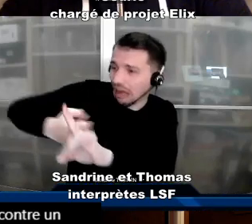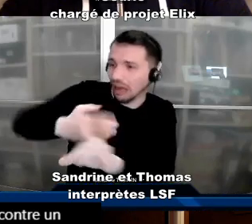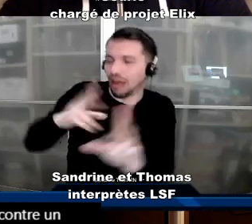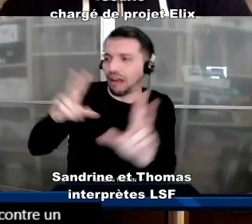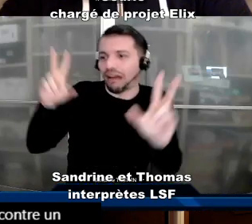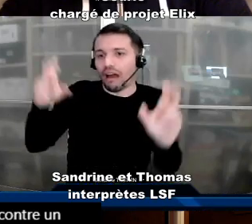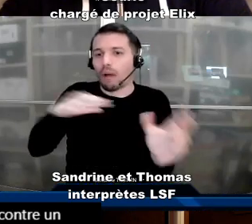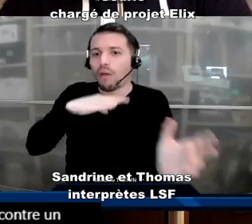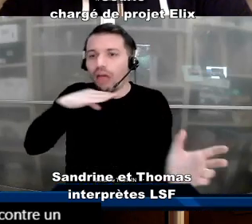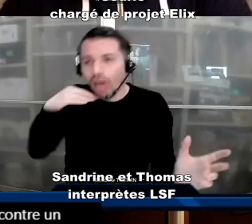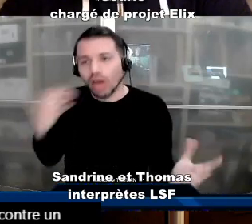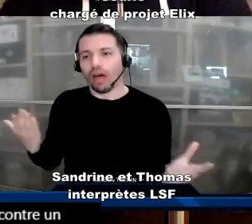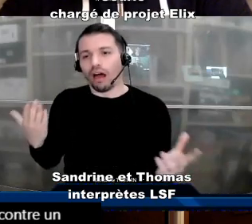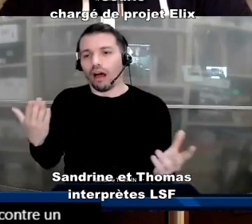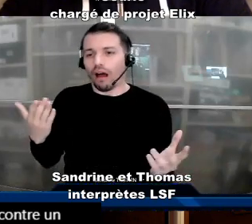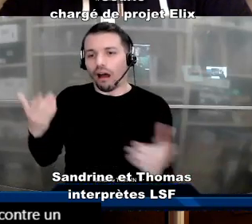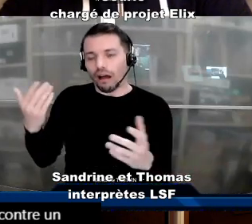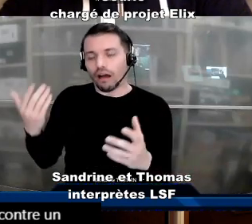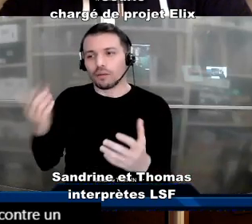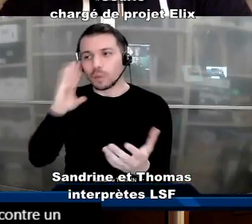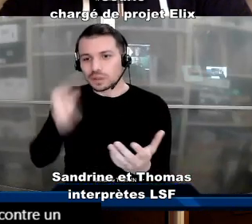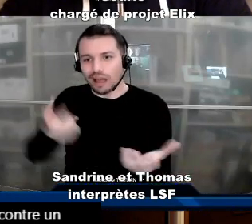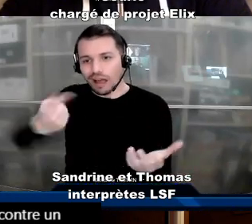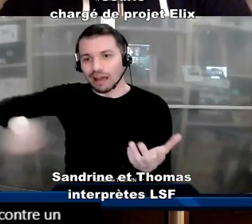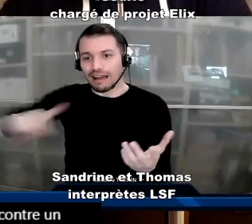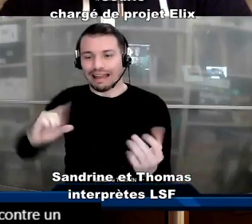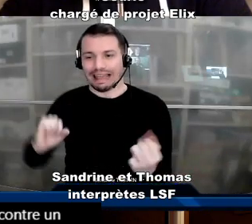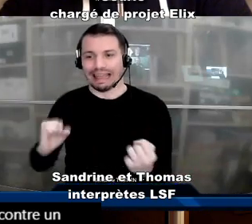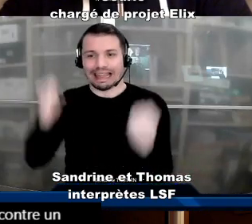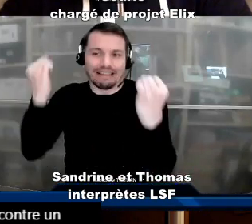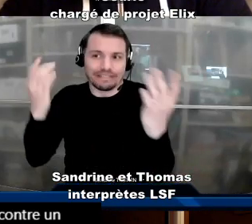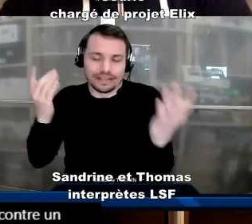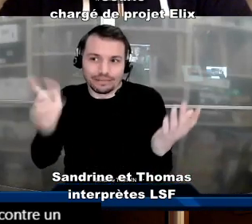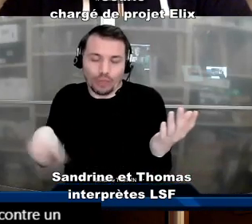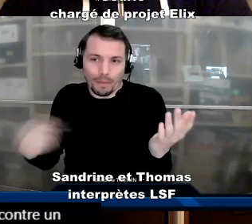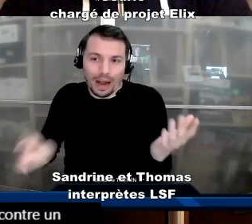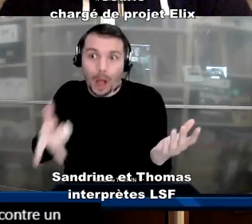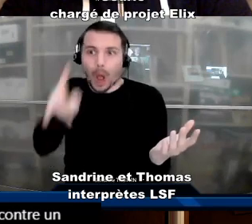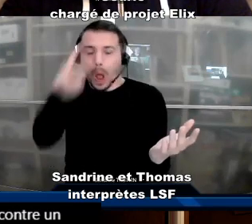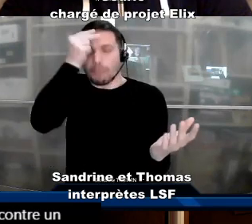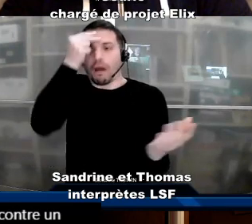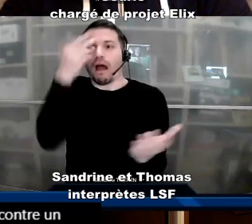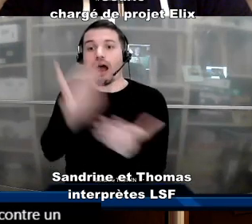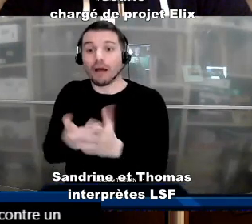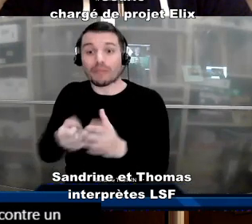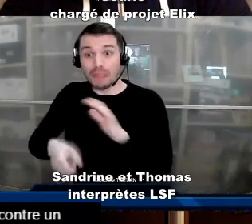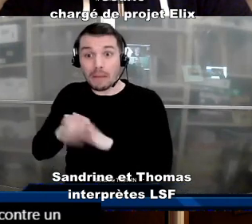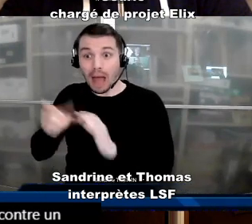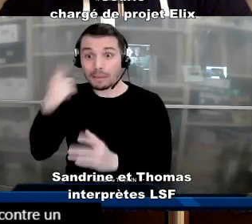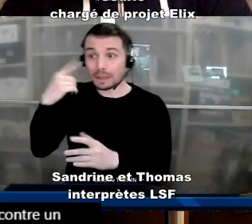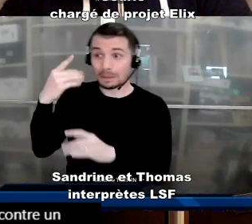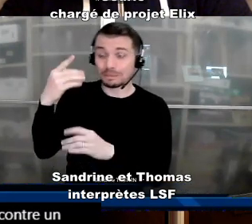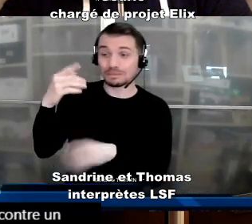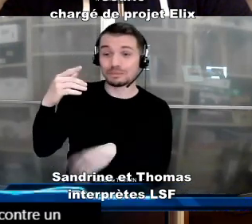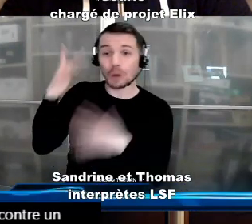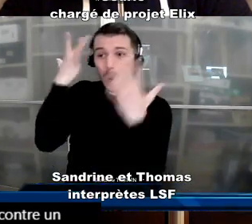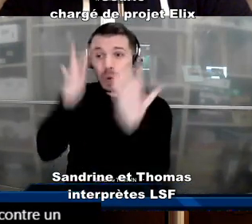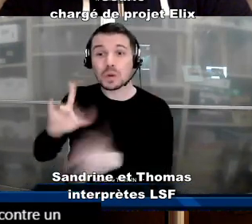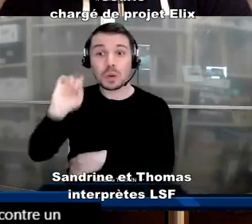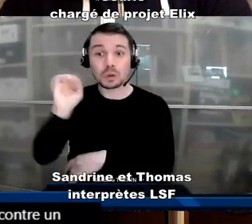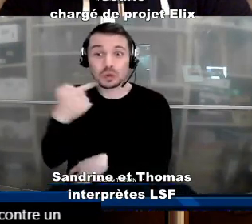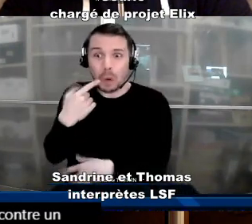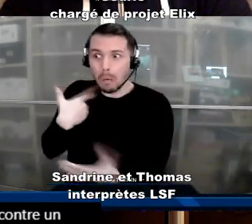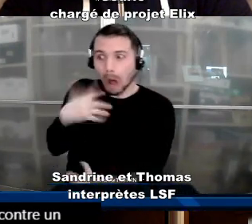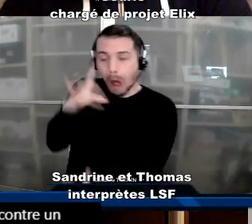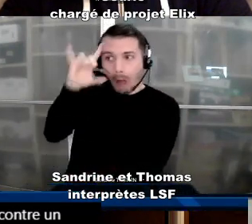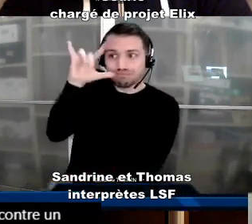supplice de la goutte d'eau, quoi. Il y a des choses. Qu'on ne comprend pas parce qu'on n'a pas été plongé dedans. Nous, on est entendant,